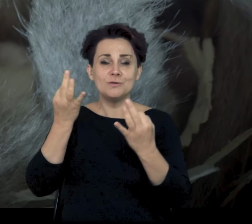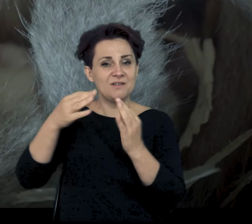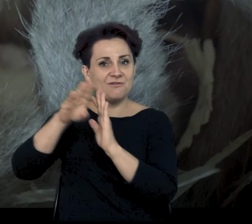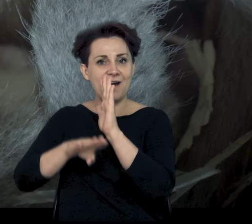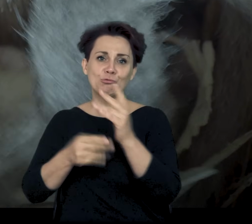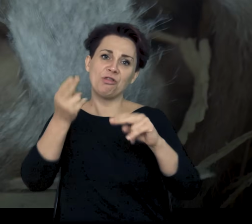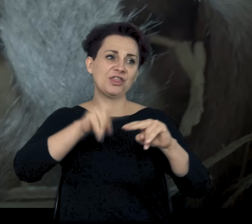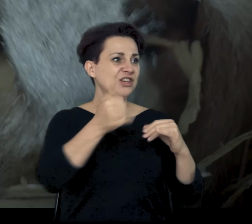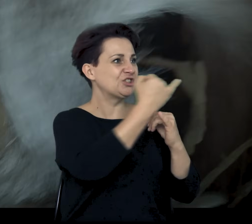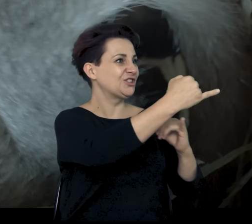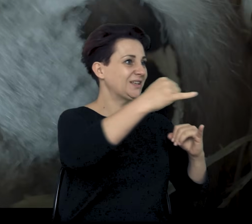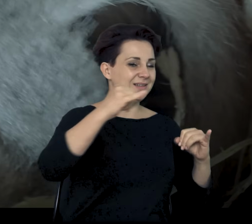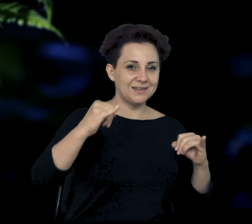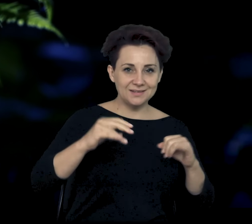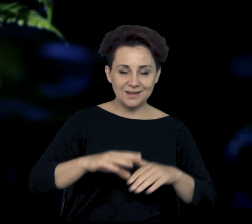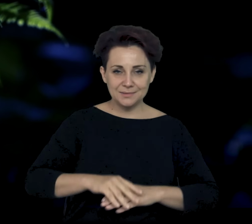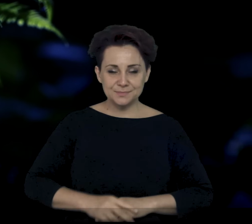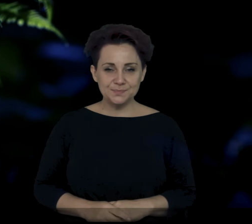indziej.